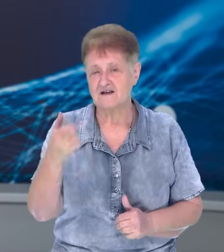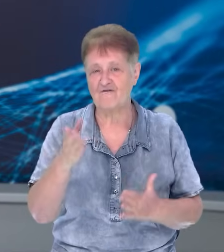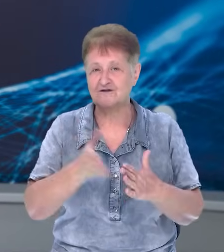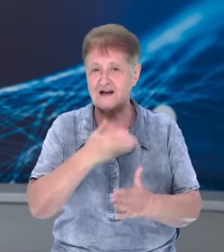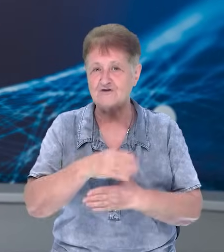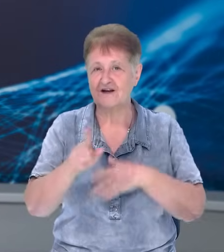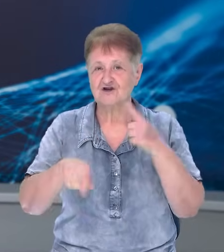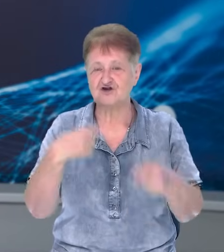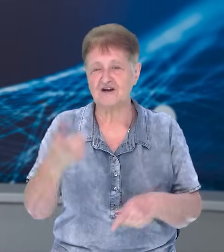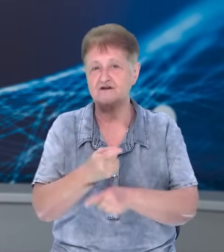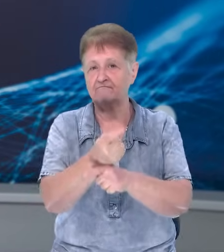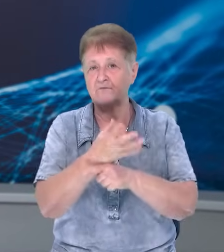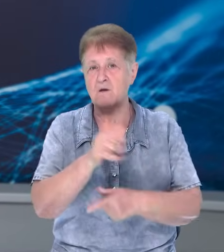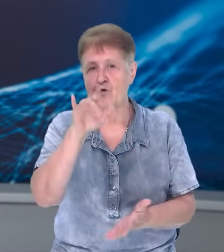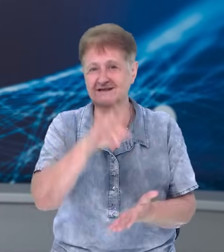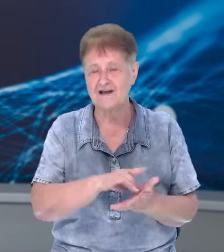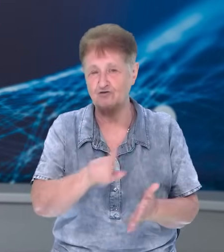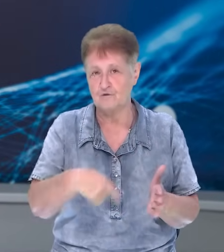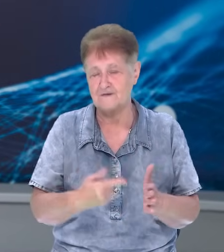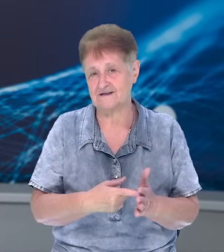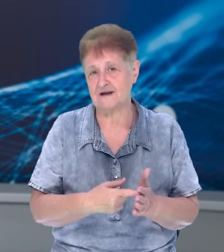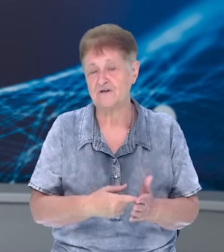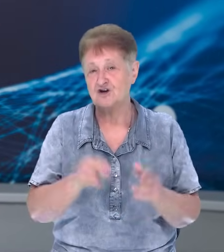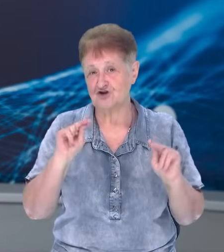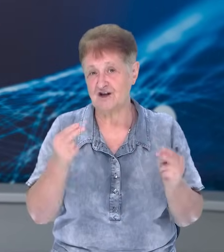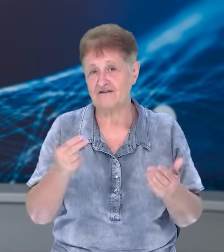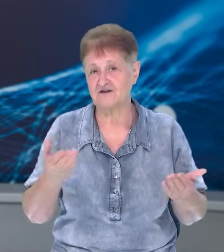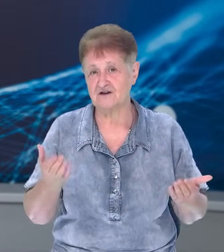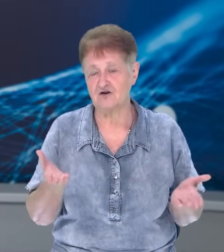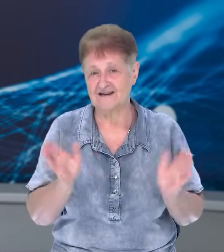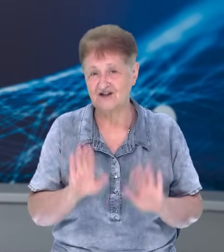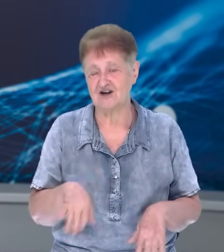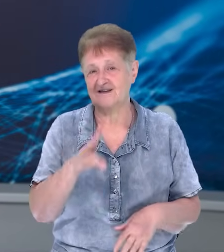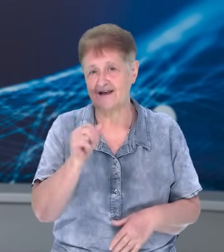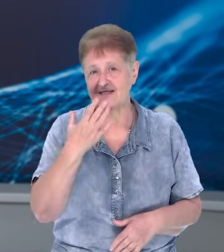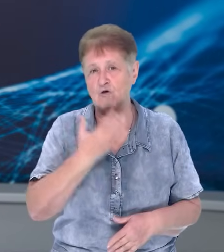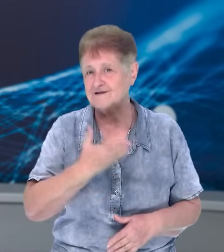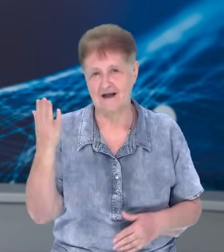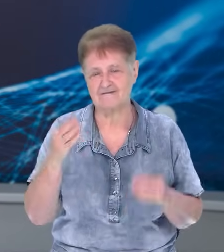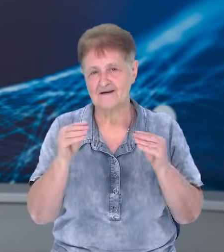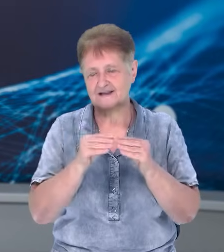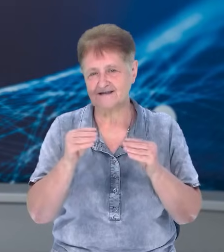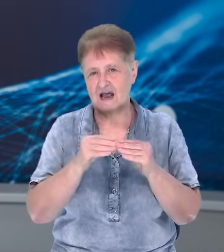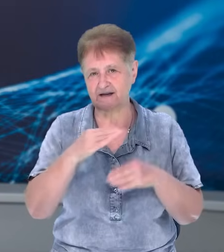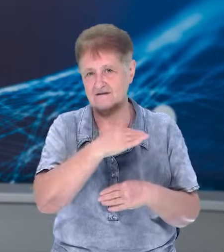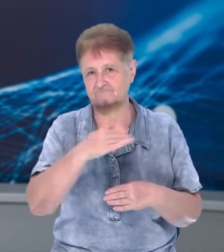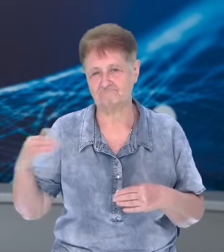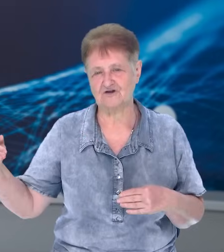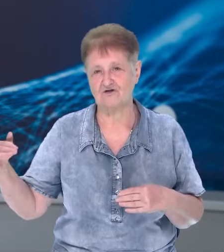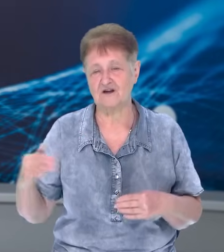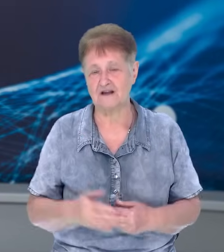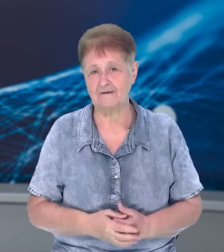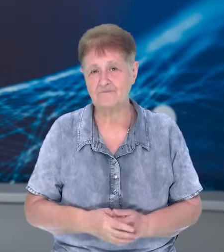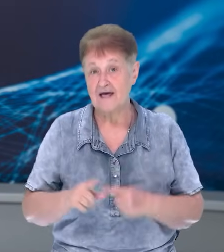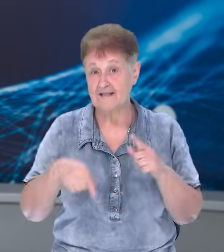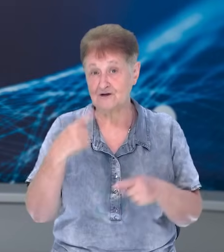його скасували через ракетний удар по центру міста. Наразі Чернігівщина ВСМ залишається на останній 10-й сходинці турнірної